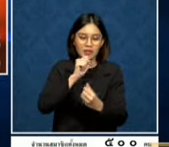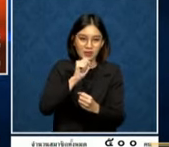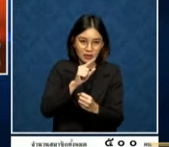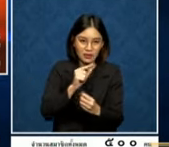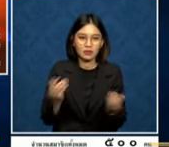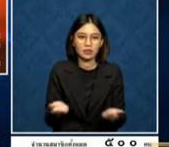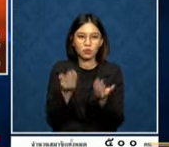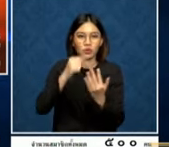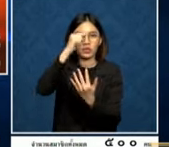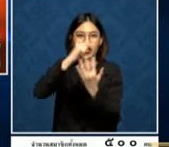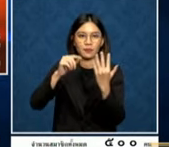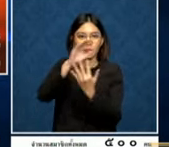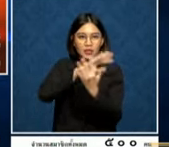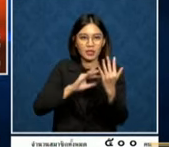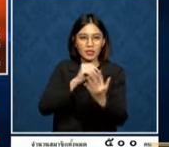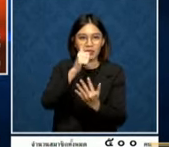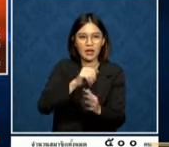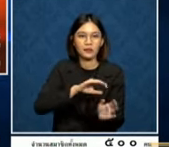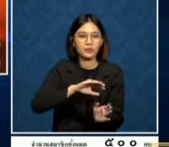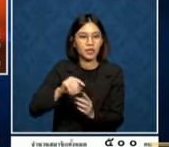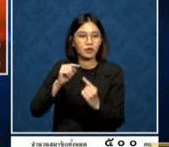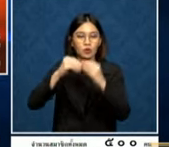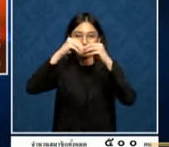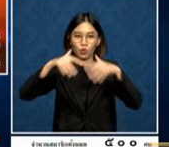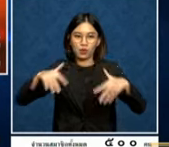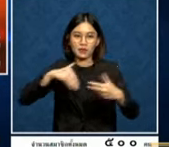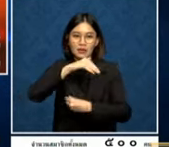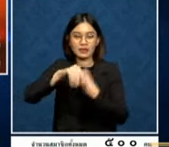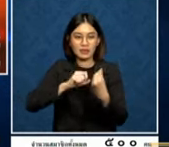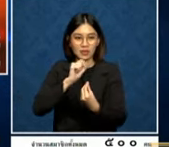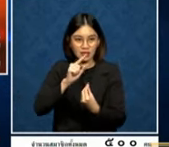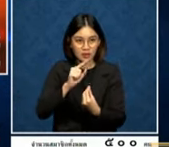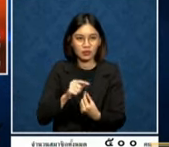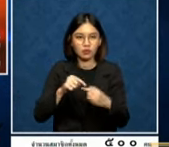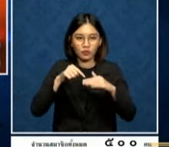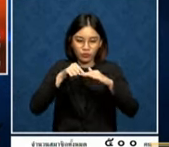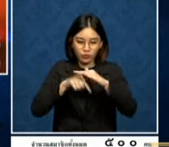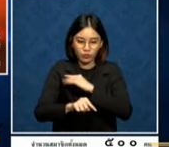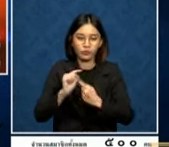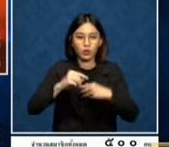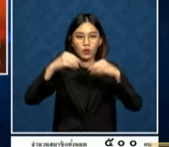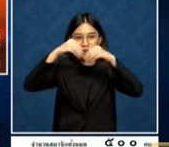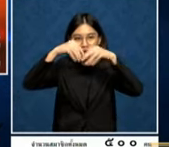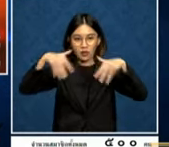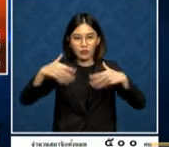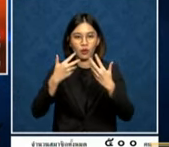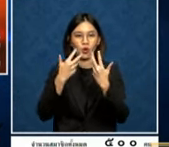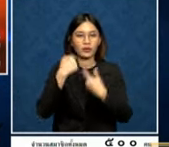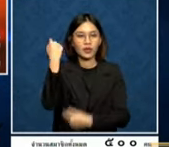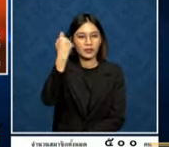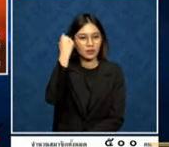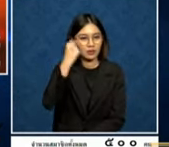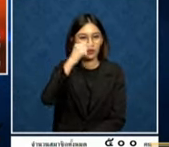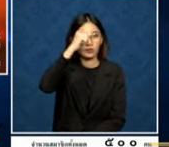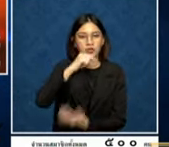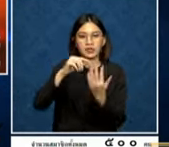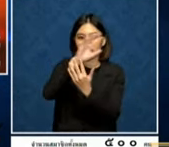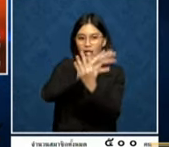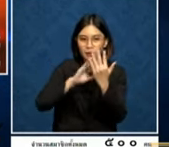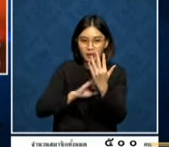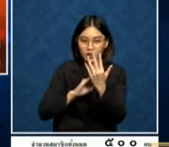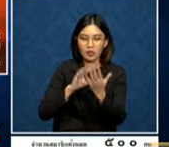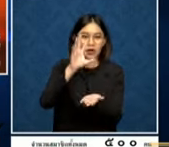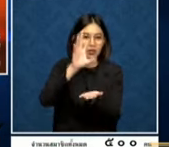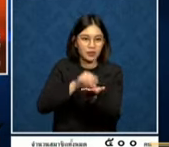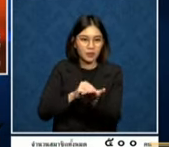ไปได้อีกเมื่อพูดถึงโครงสร้างทางเศรษฐกิจแล้วนะคะต่อไปลงลึกมาถึงโครงสร้างของอุตสาหกรรมท่องเที่ยวของไทยกันบ้างค่ะ